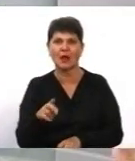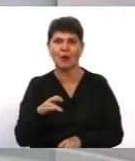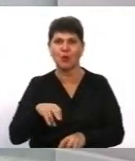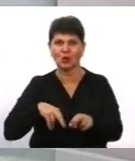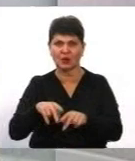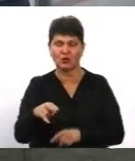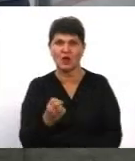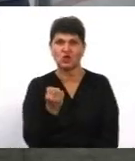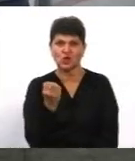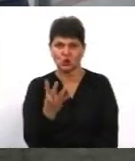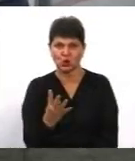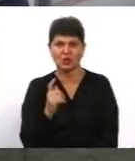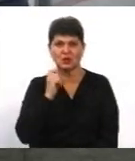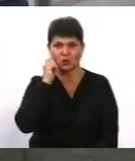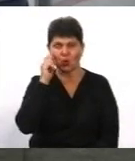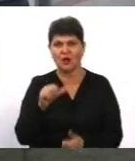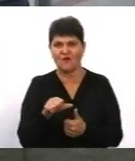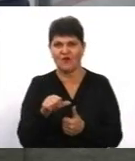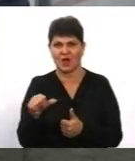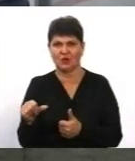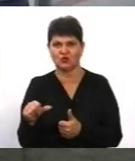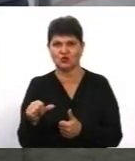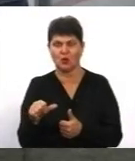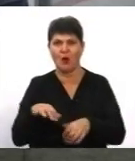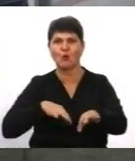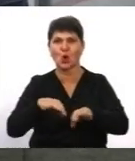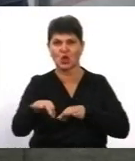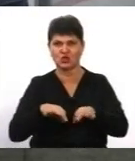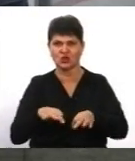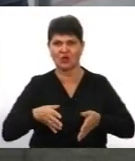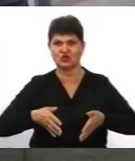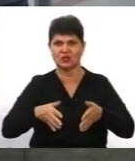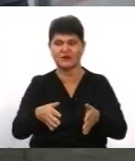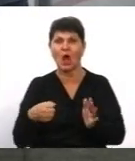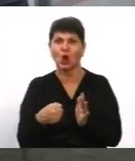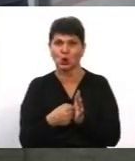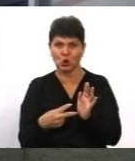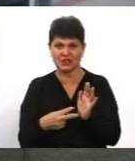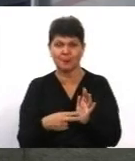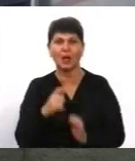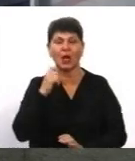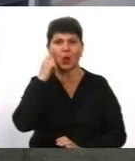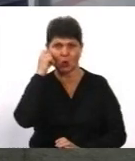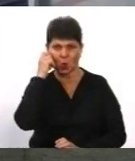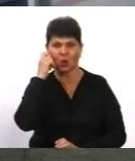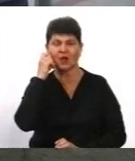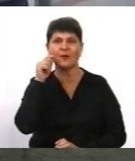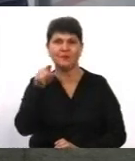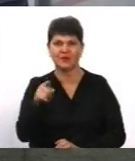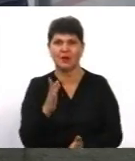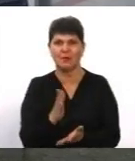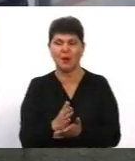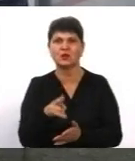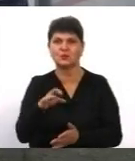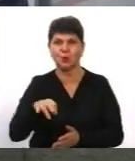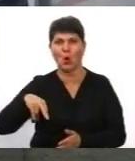років виключно проїжджа частина. Тобто до 7 років, ти маєш їздити по тротуару.